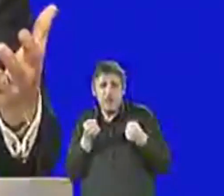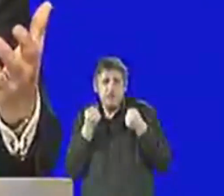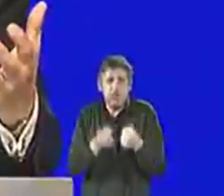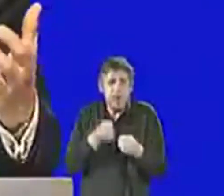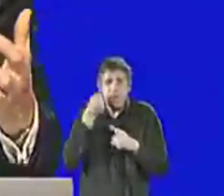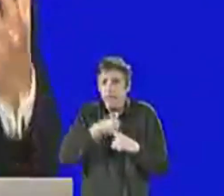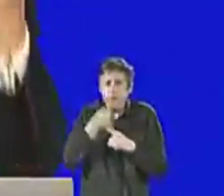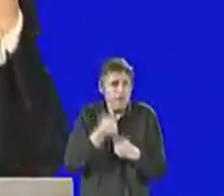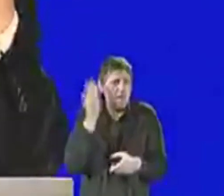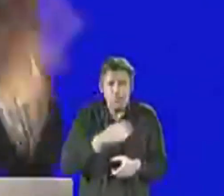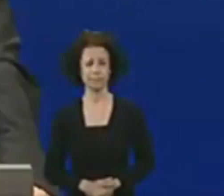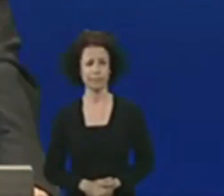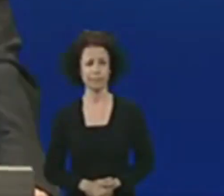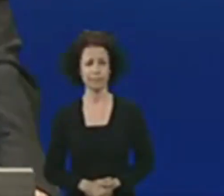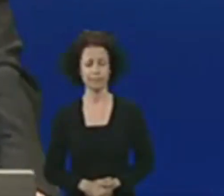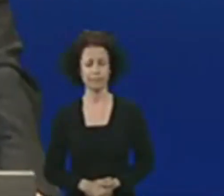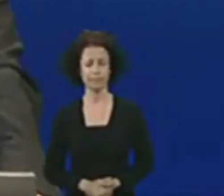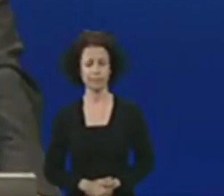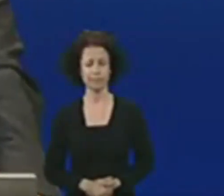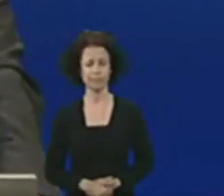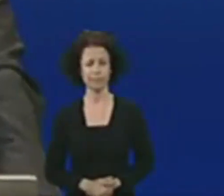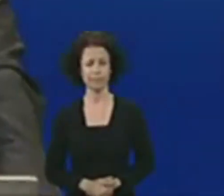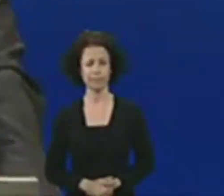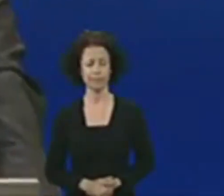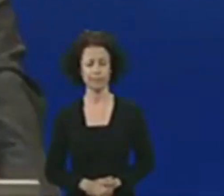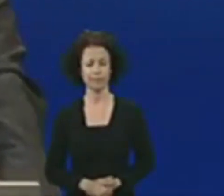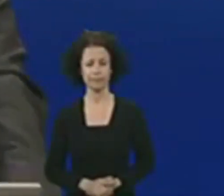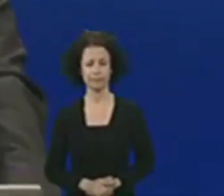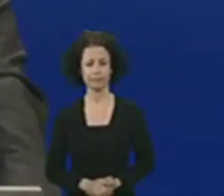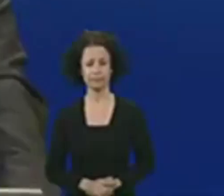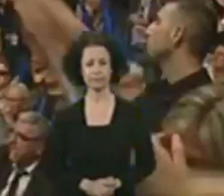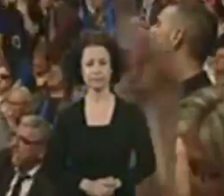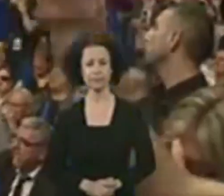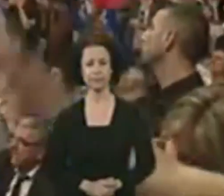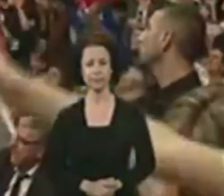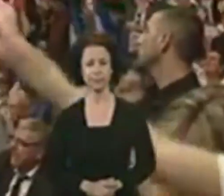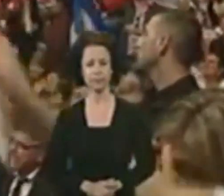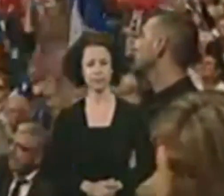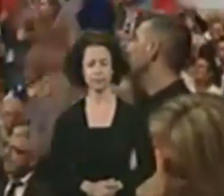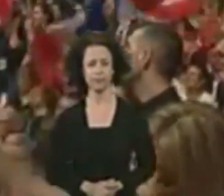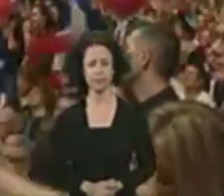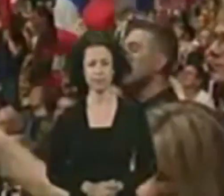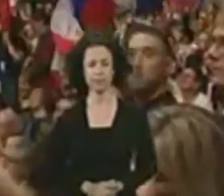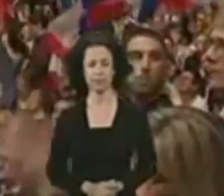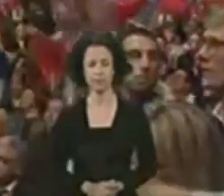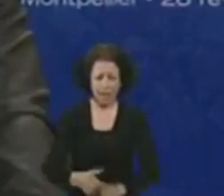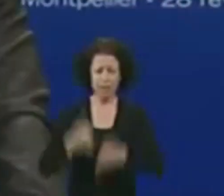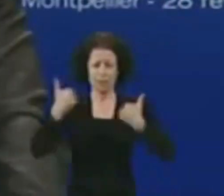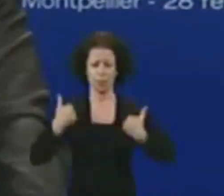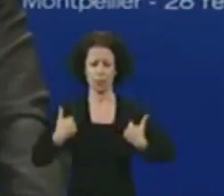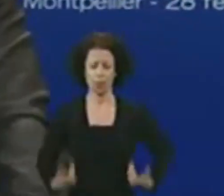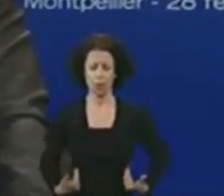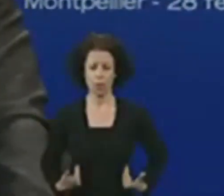Aidez-moi. Aidez-moi. Aidez-moi. Aidez-moi.